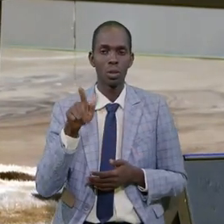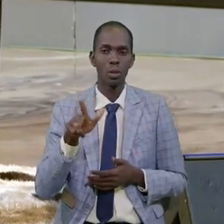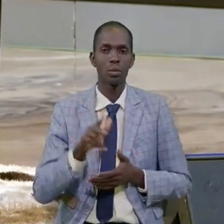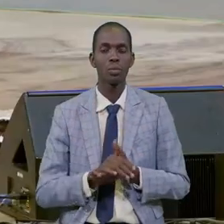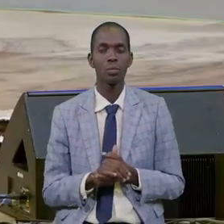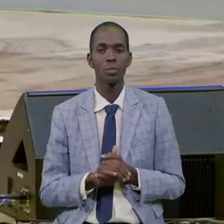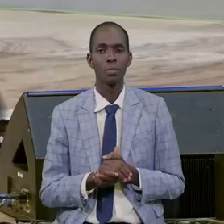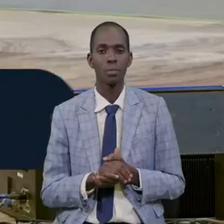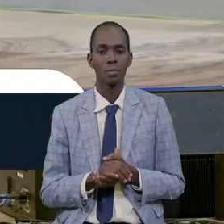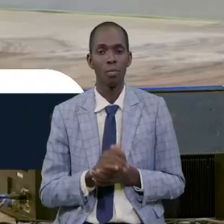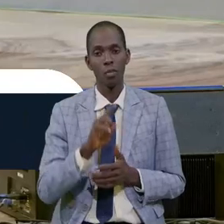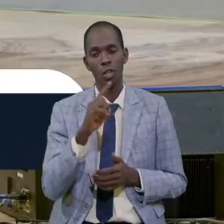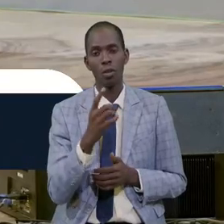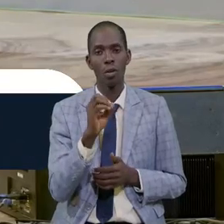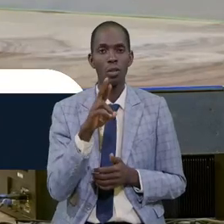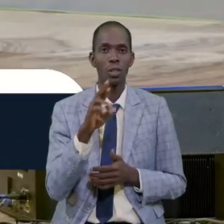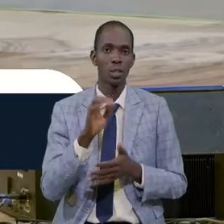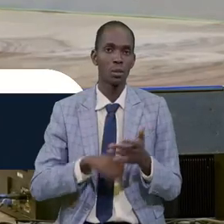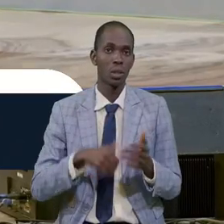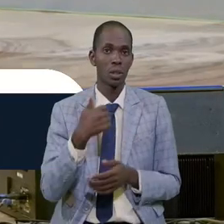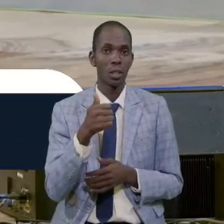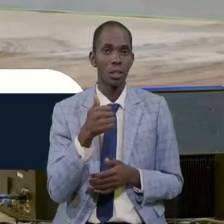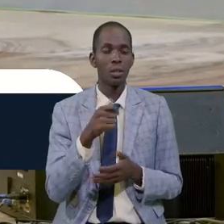10, verset 23.